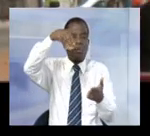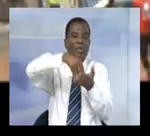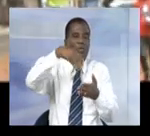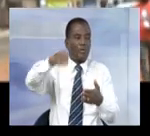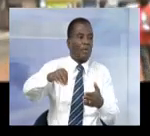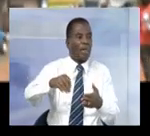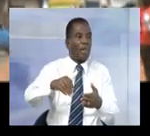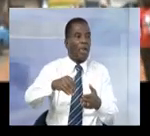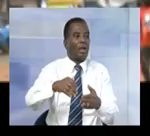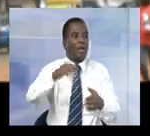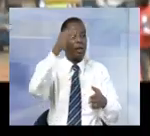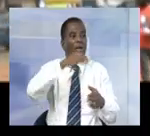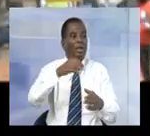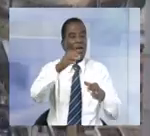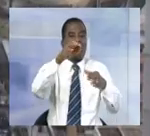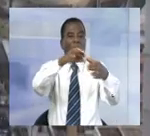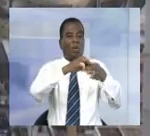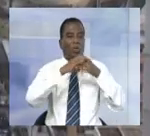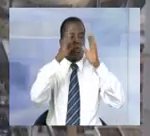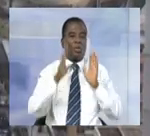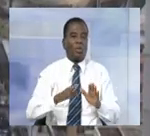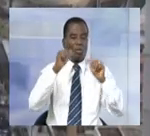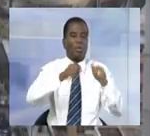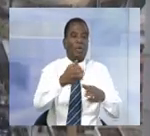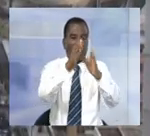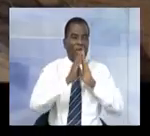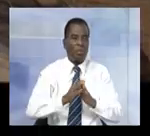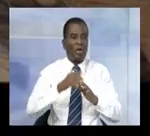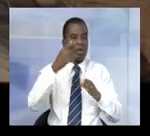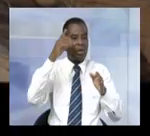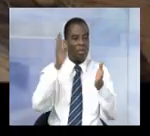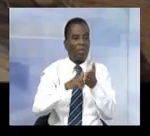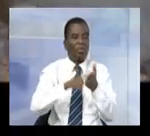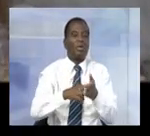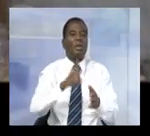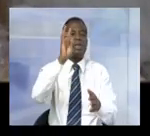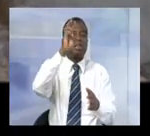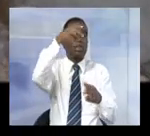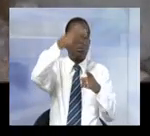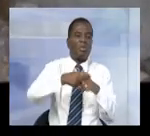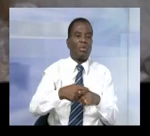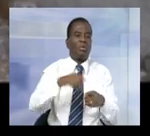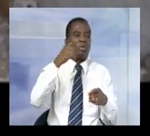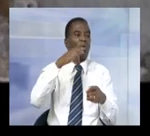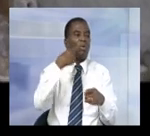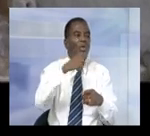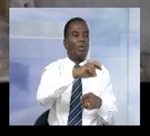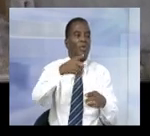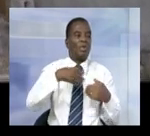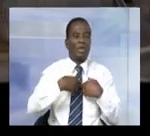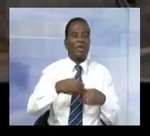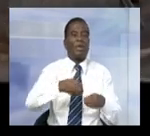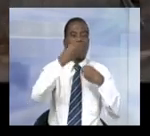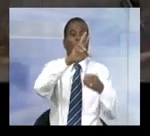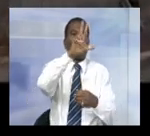Les propriétaires demanderont une caution de 5 mois, plus frais d'agence, 1 mois. En clair, 6 mois de caution. Donc, vous aviez à